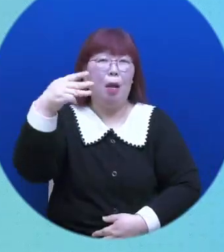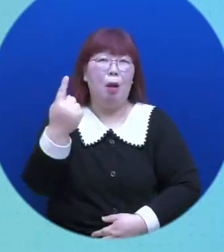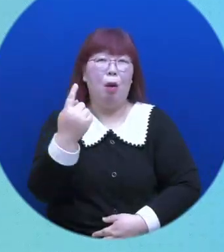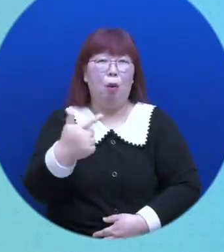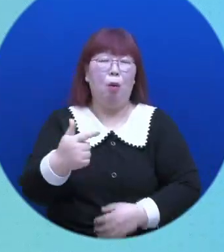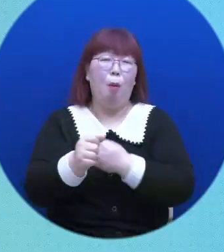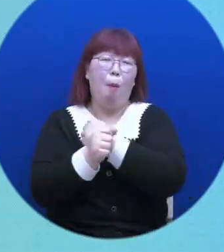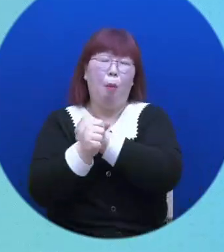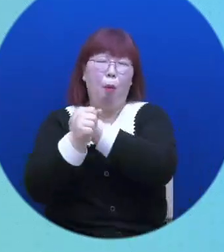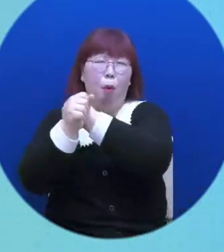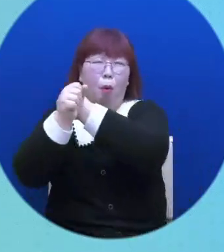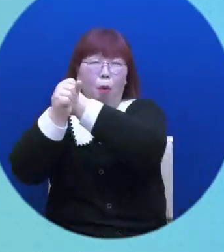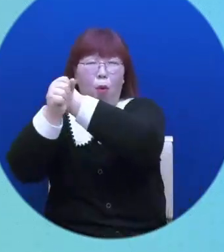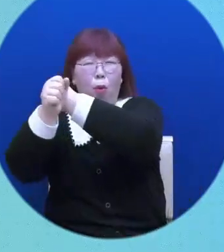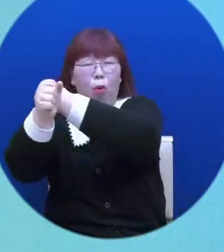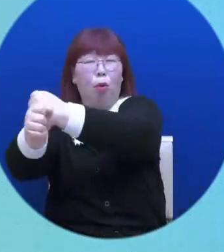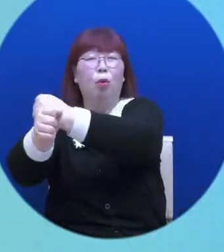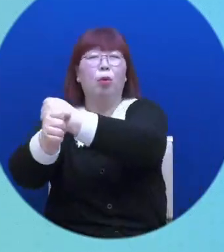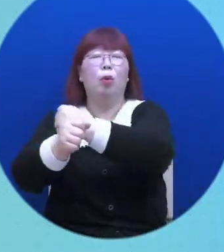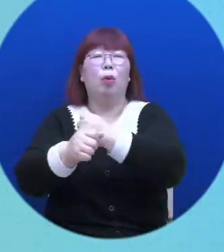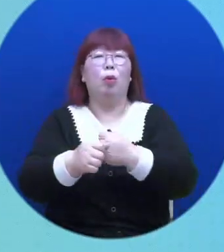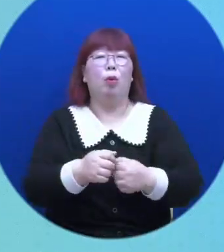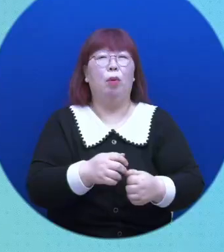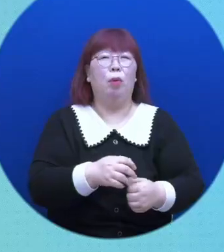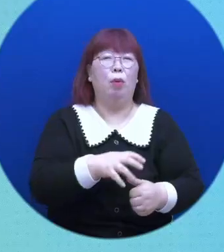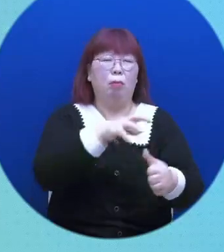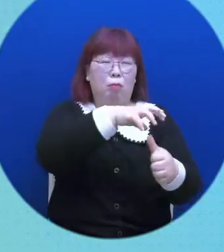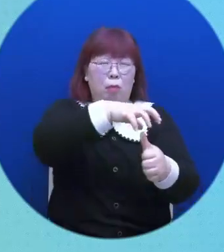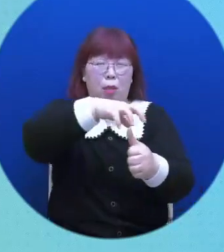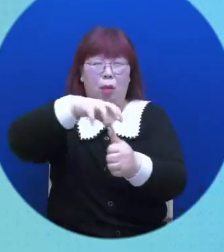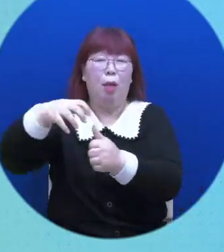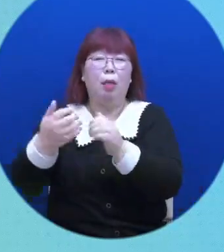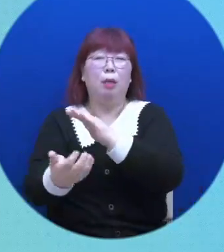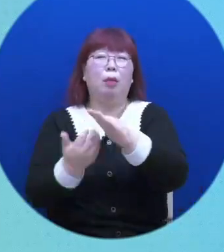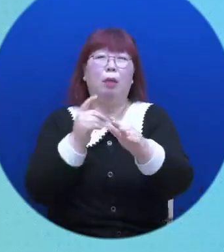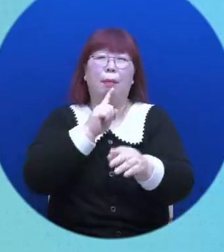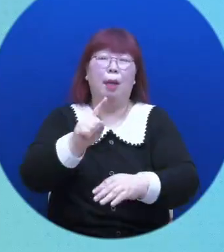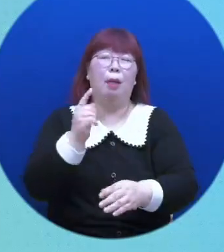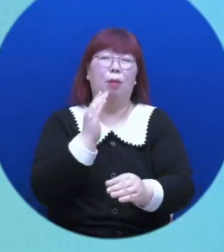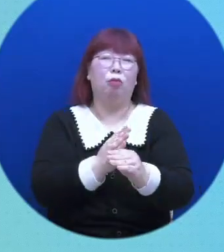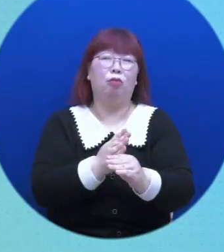포로로 끌려가기 전에 사람들에게 말을 하고 있는 겁니다.